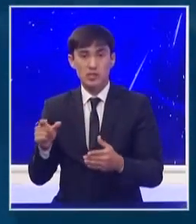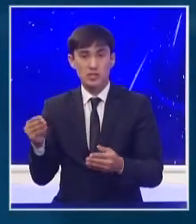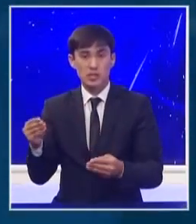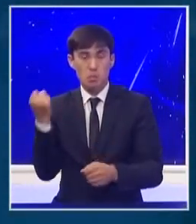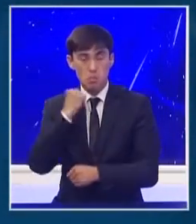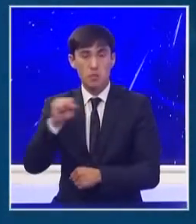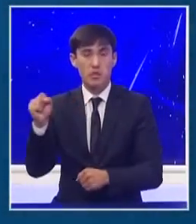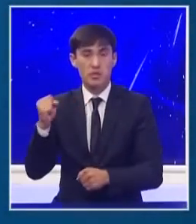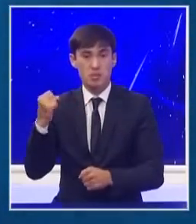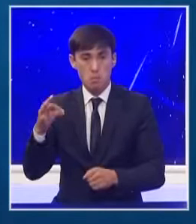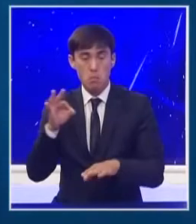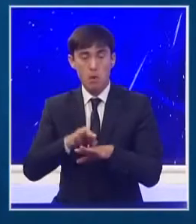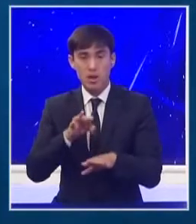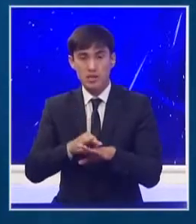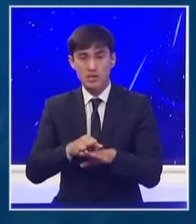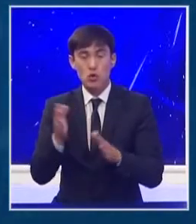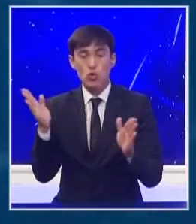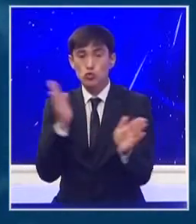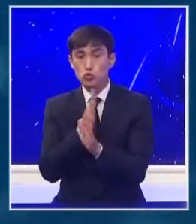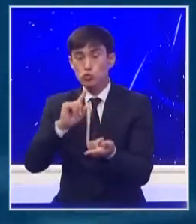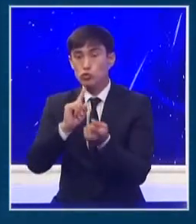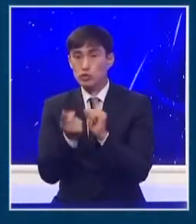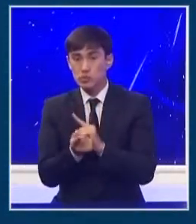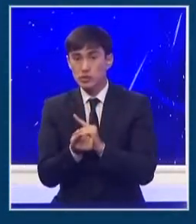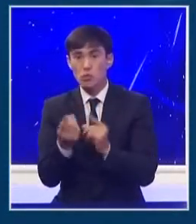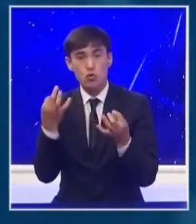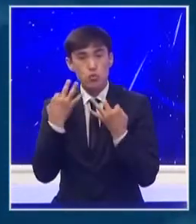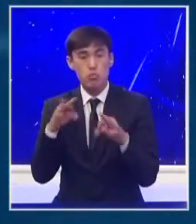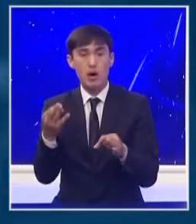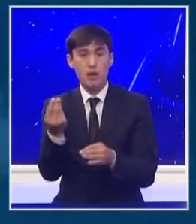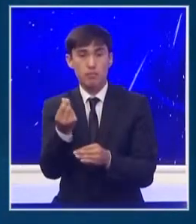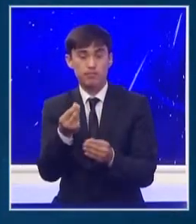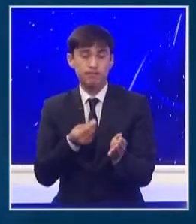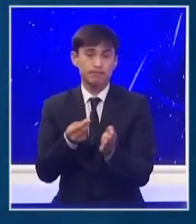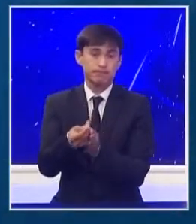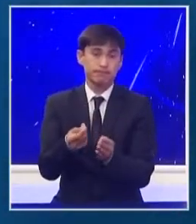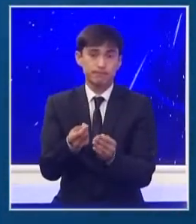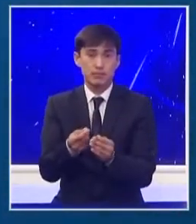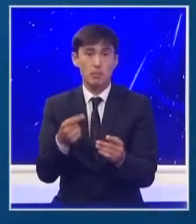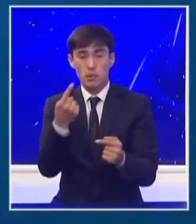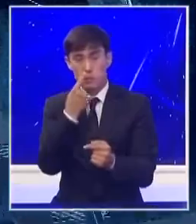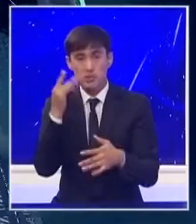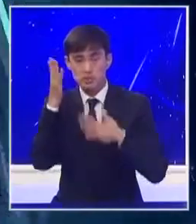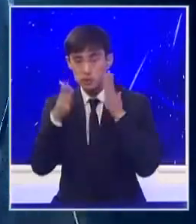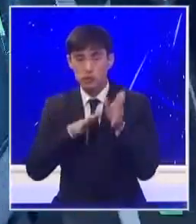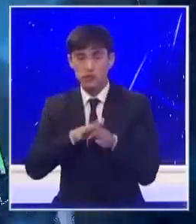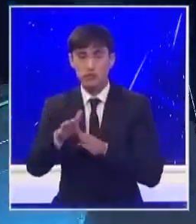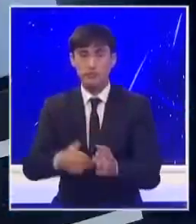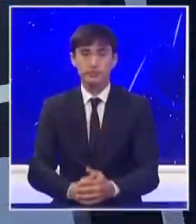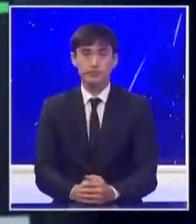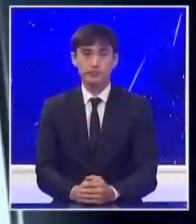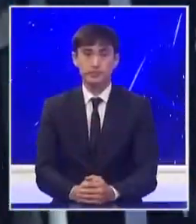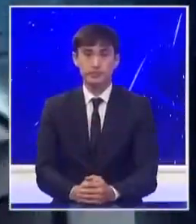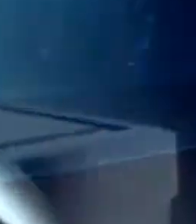ваших руках изменить судьбу молодой девушки. Любая сумма пожертвований приблизит исполнение заветной мечты Алтынай.